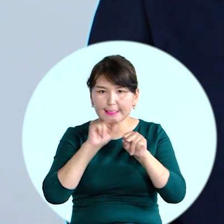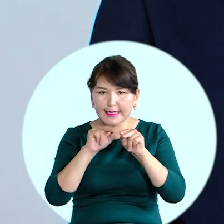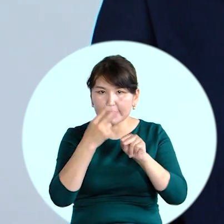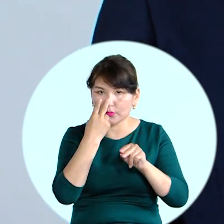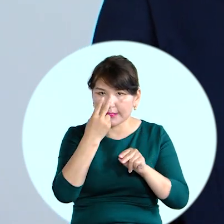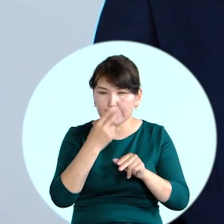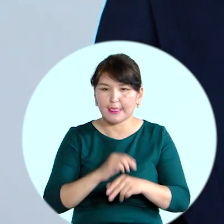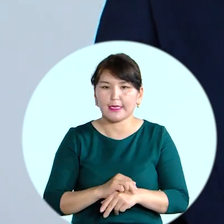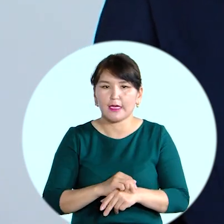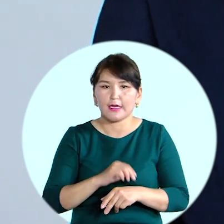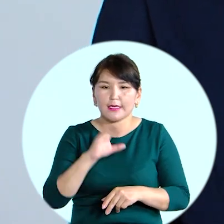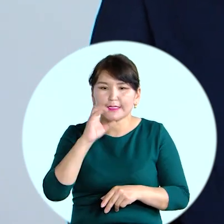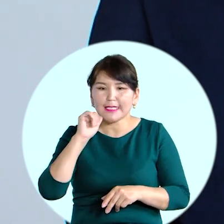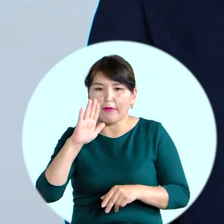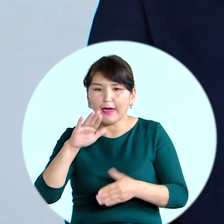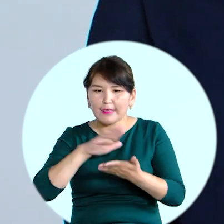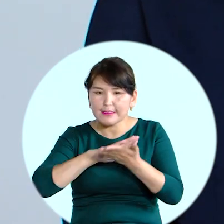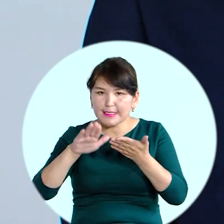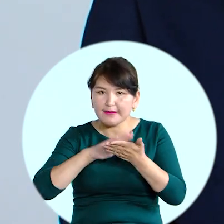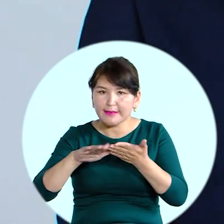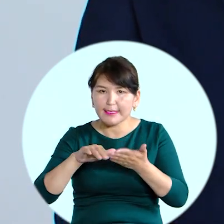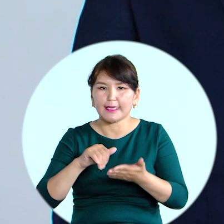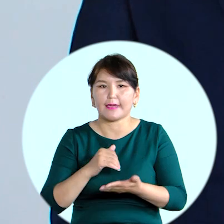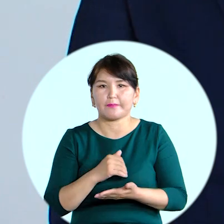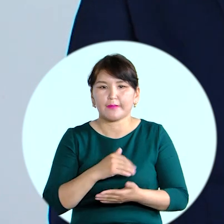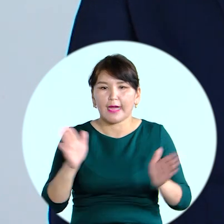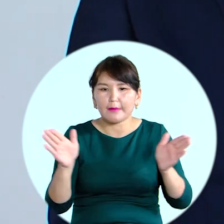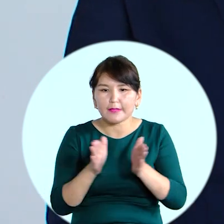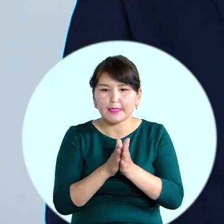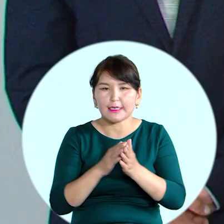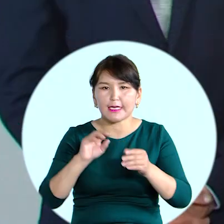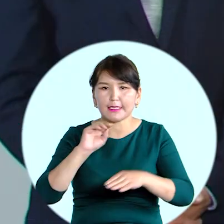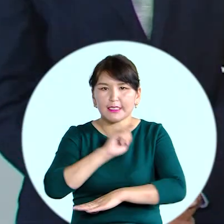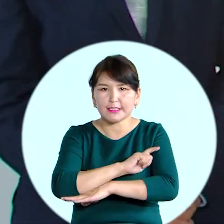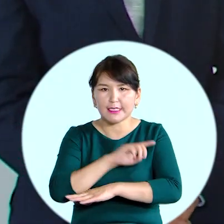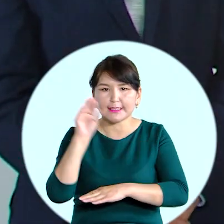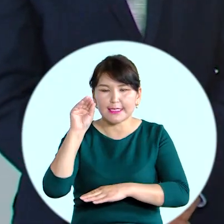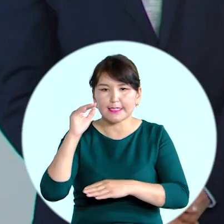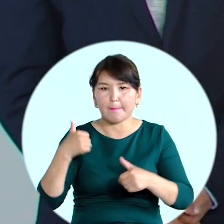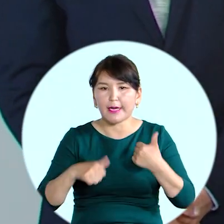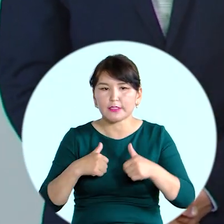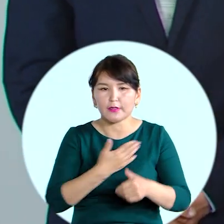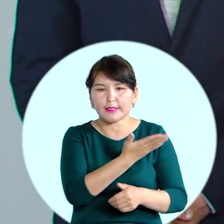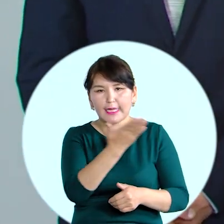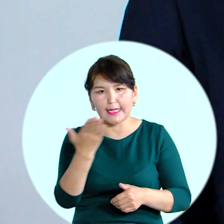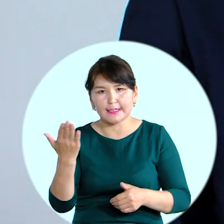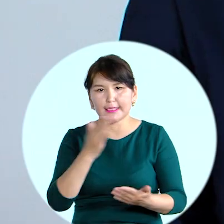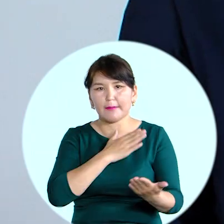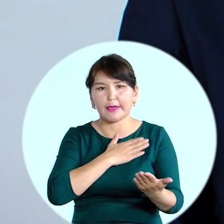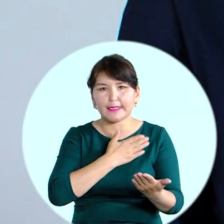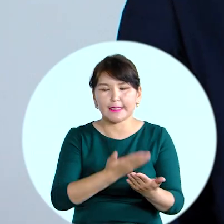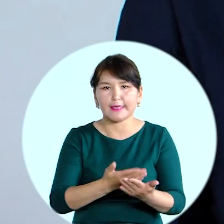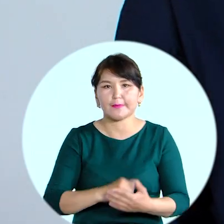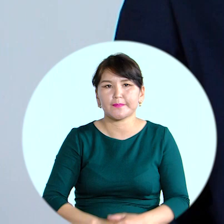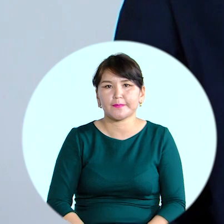тэмдэг тэмдэглэгийг заавал шалгаж үзээрэй. Усныхаа савыг тогтмол цэвэрлэж хэвшээрэй. Хамтран хичээл заасан багштай болон